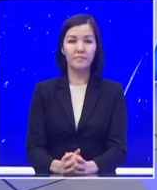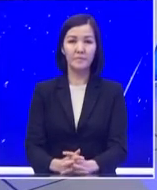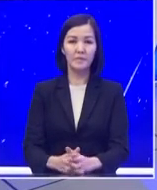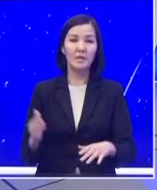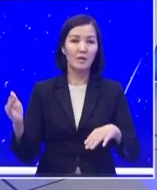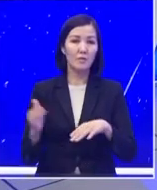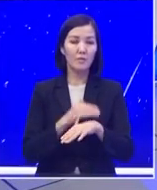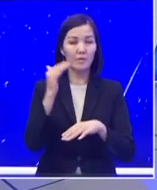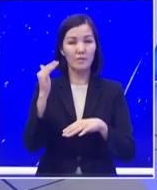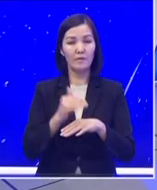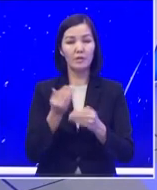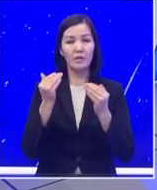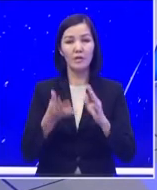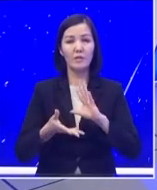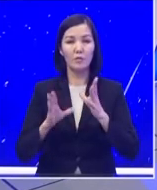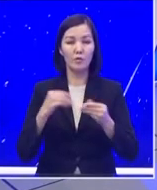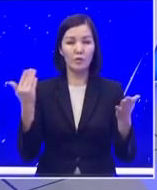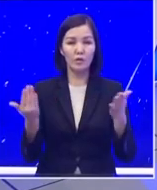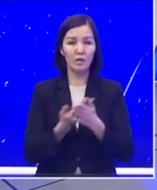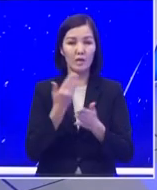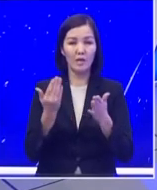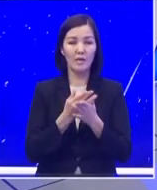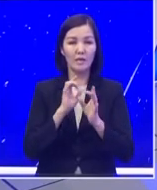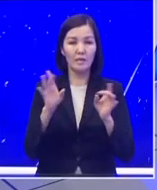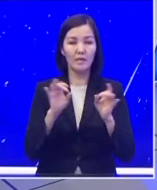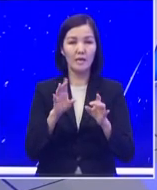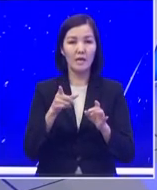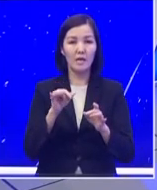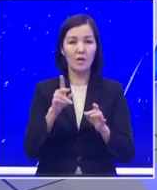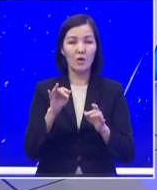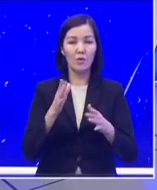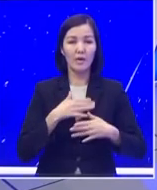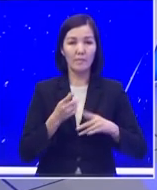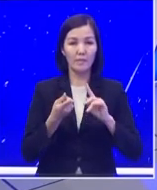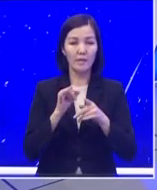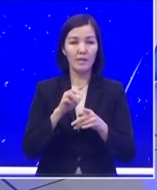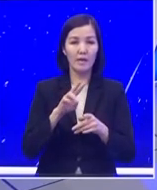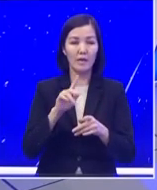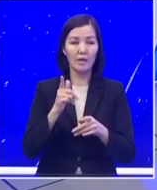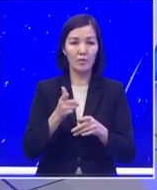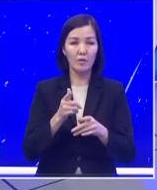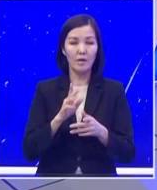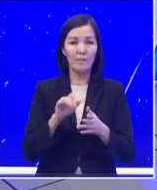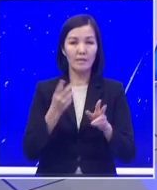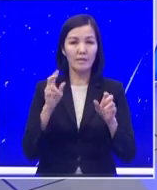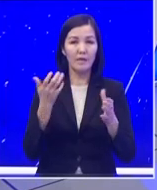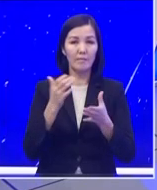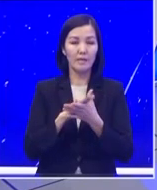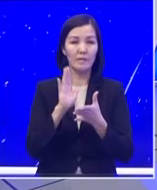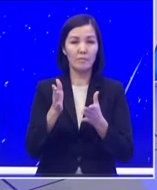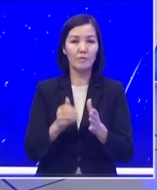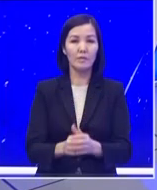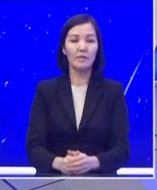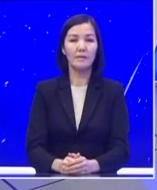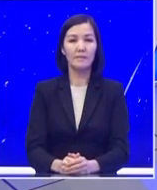Армысыздар, аймақтың басты арнасында қорытынды жаңалықтар студияда ақпараттар легімен Гауһар Мұса, Суырда аудармада Айгүл Жұмашқызы. Қымбатты көрермен, бүгін